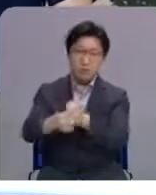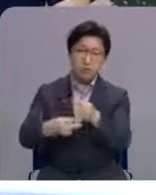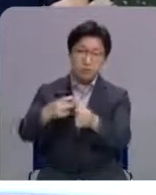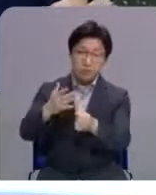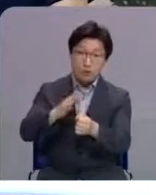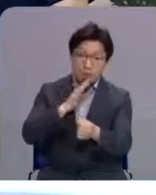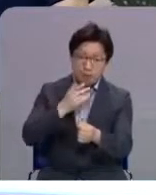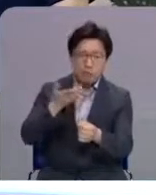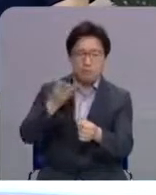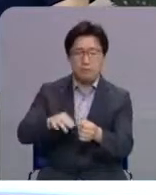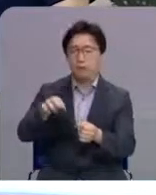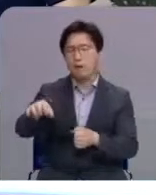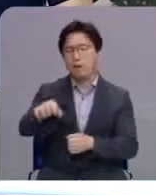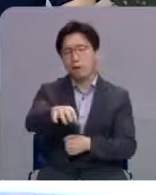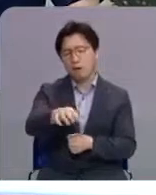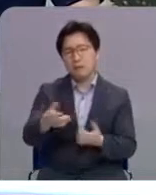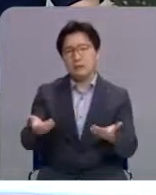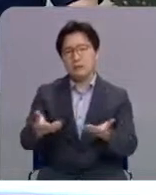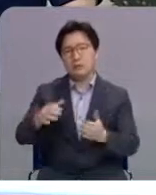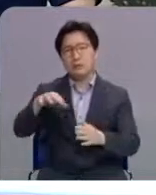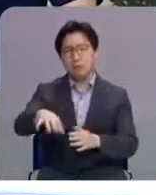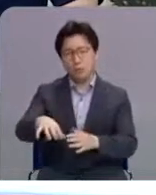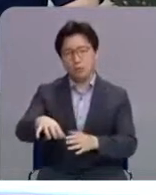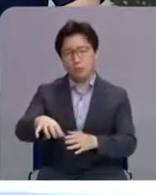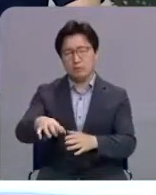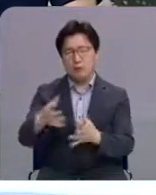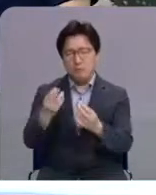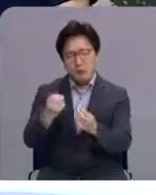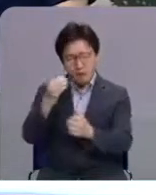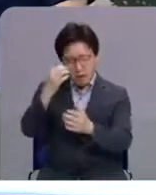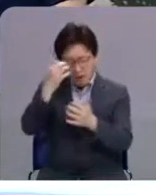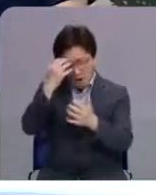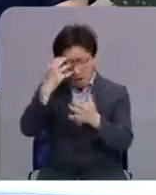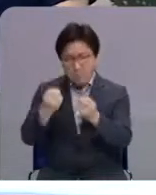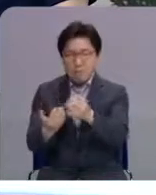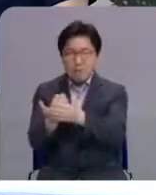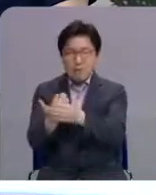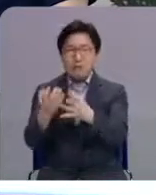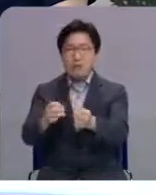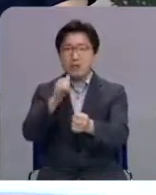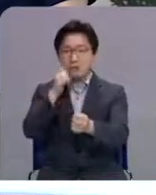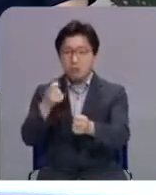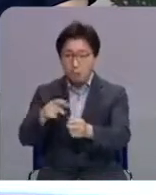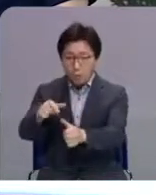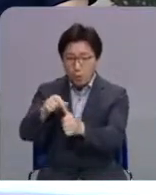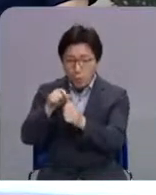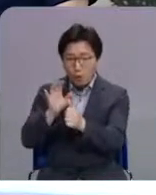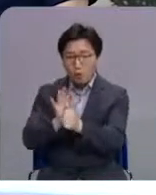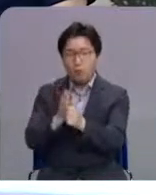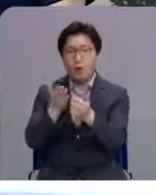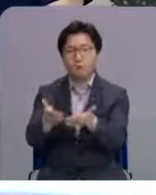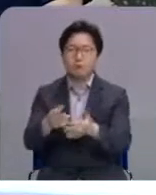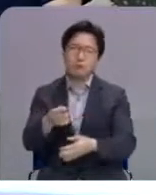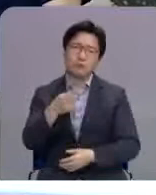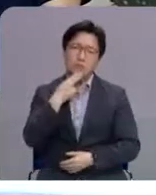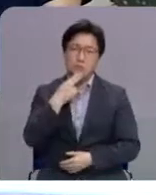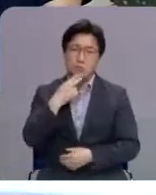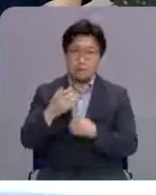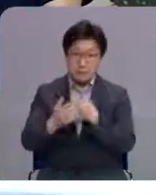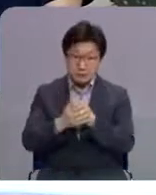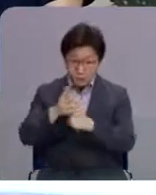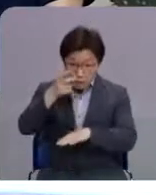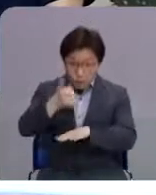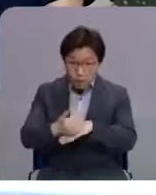일터 곳곳에서 괴롭힘을 호소하는 노동자들은 여전히 많고 구제되는 경우는 드뭅니다. 이 법의 실효성에